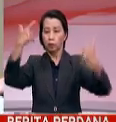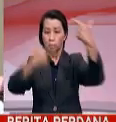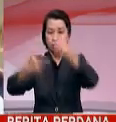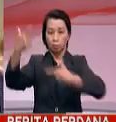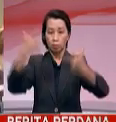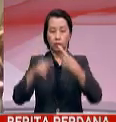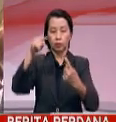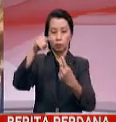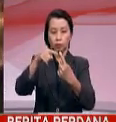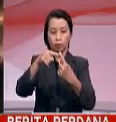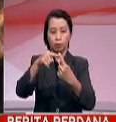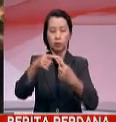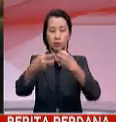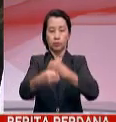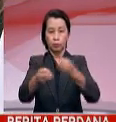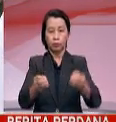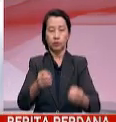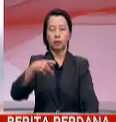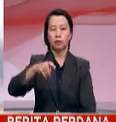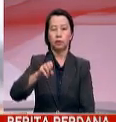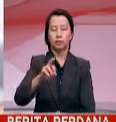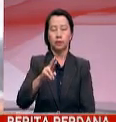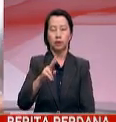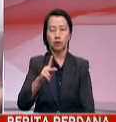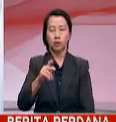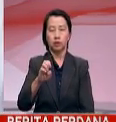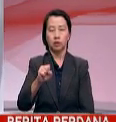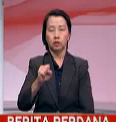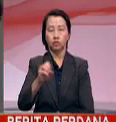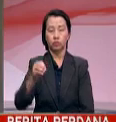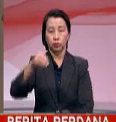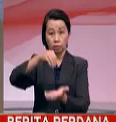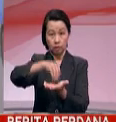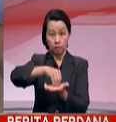lawatan rasmi ke Menara Perkeso di Ibu Negara.